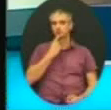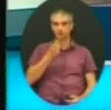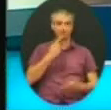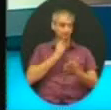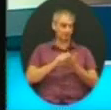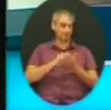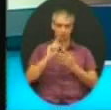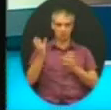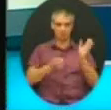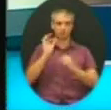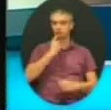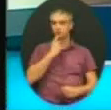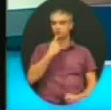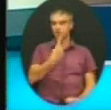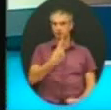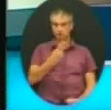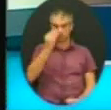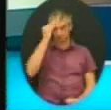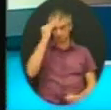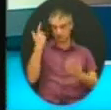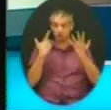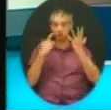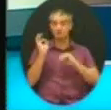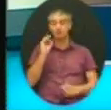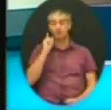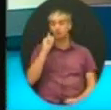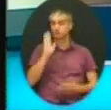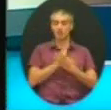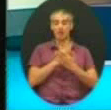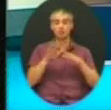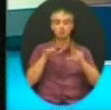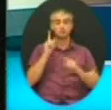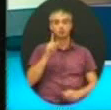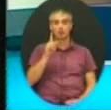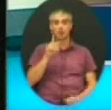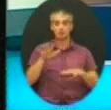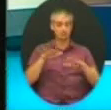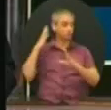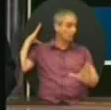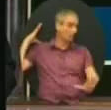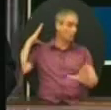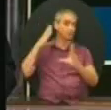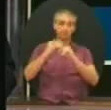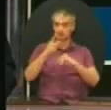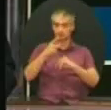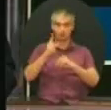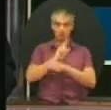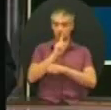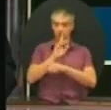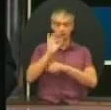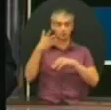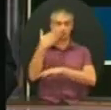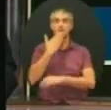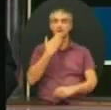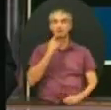נכון, שכולם היו מינויים של שמעון פרס עצמו. תזכור ש-70% אחוז מהחלטות הממשלה, הממשלות, לאורך תקופתה של